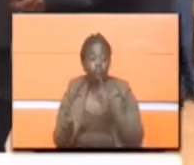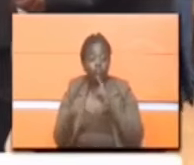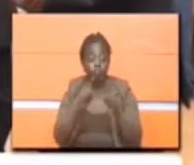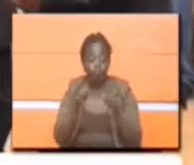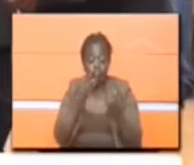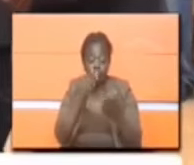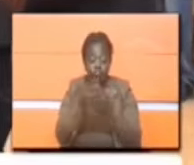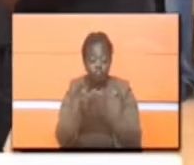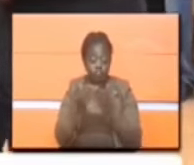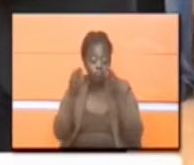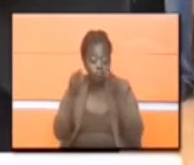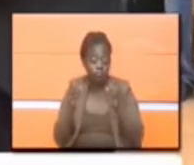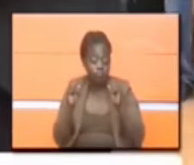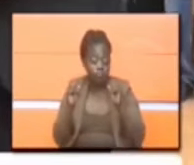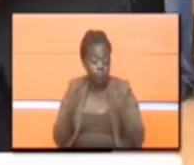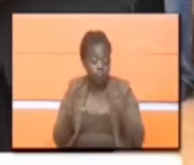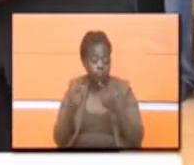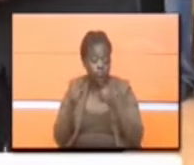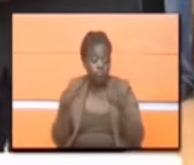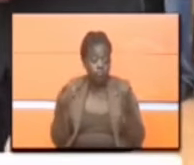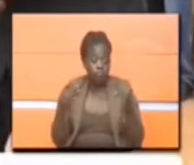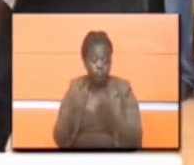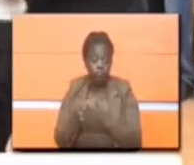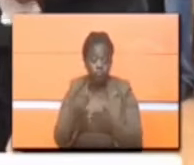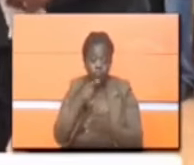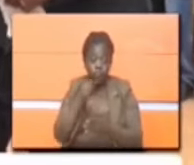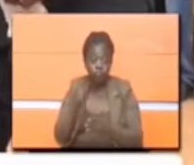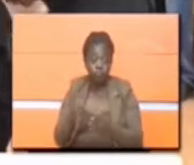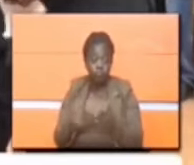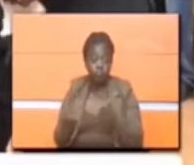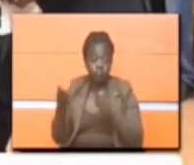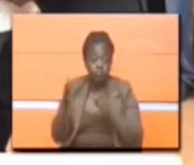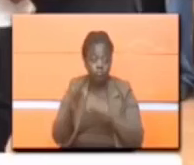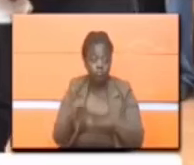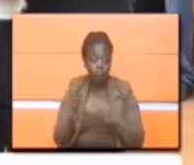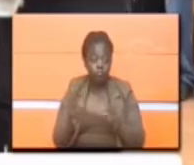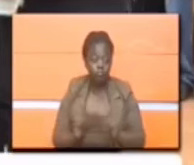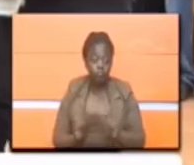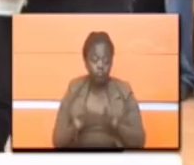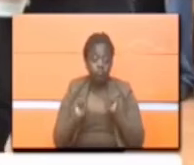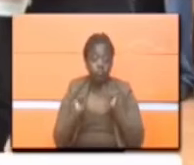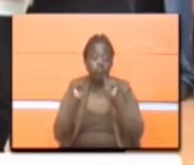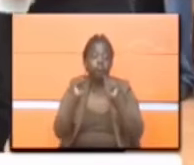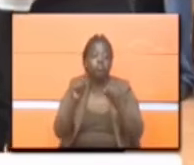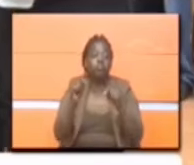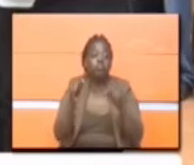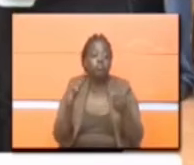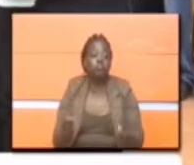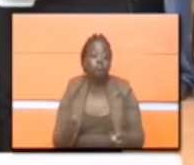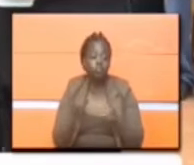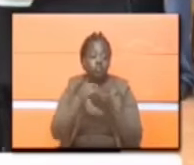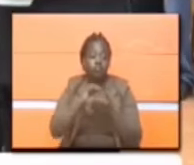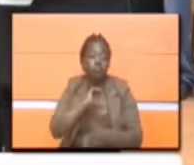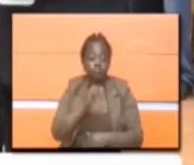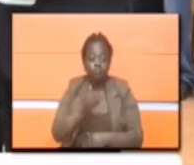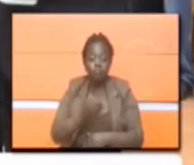bulungi naye afande Narweiso okuva taata lwe yafa yarichinga